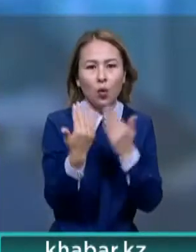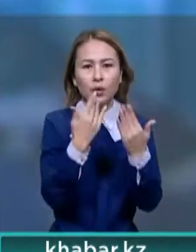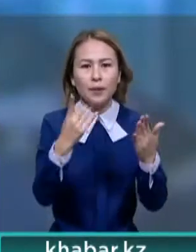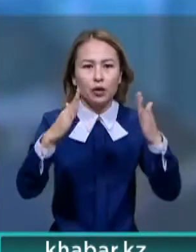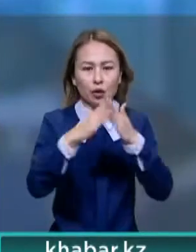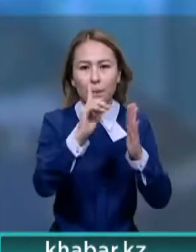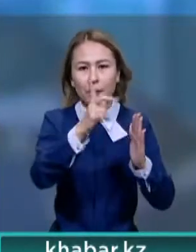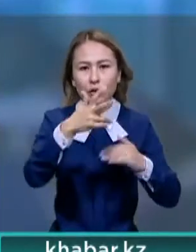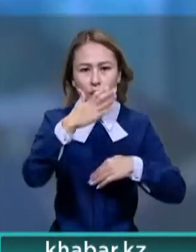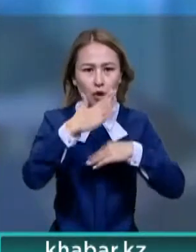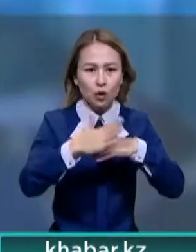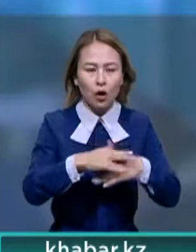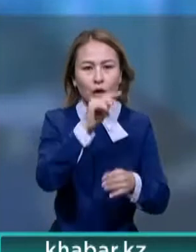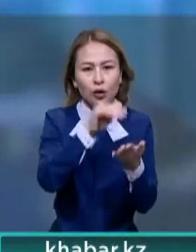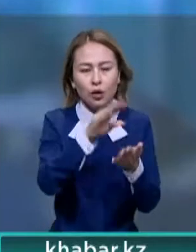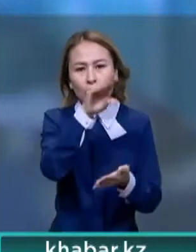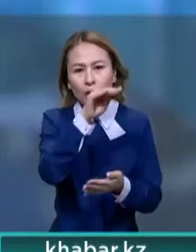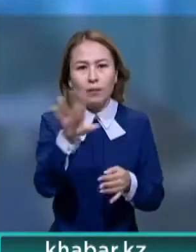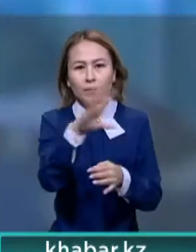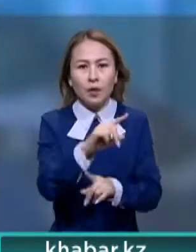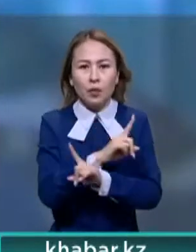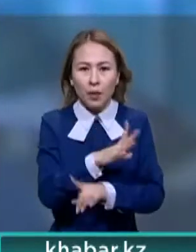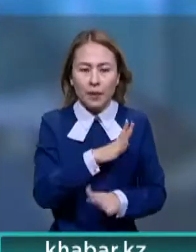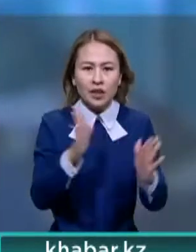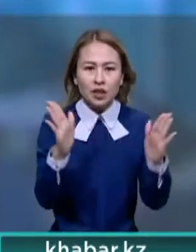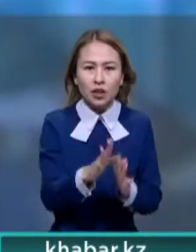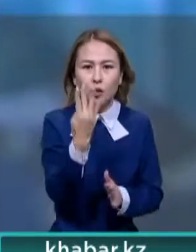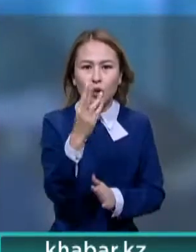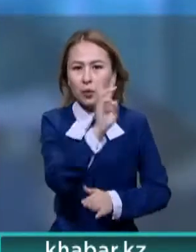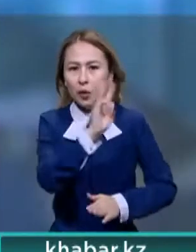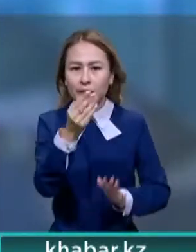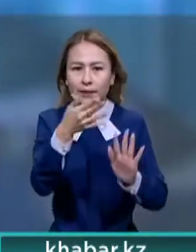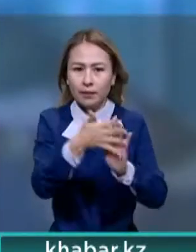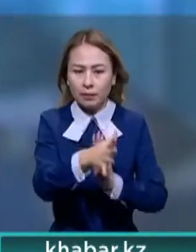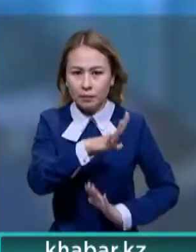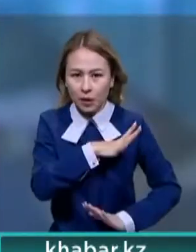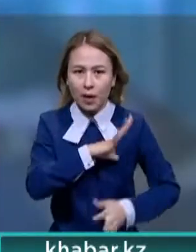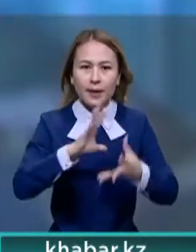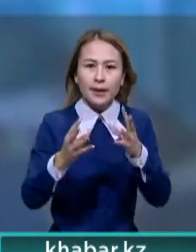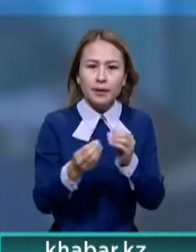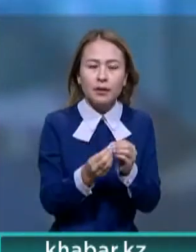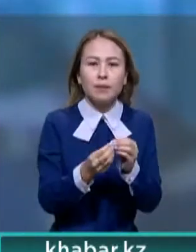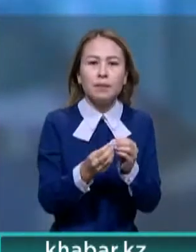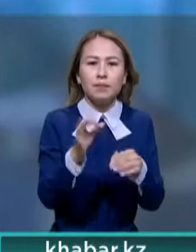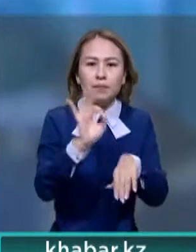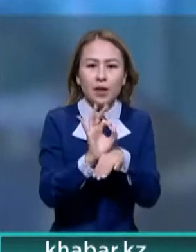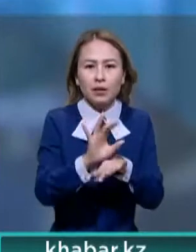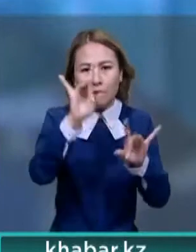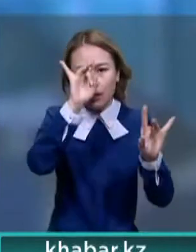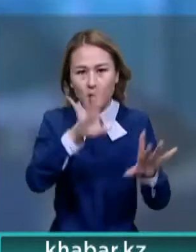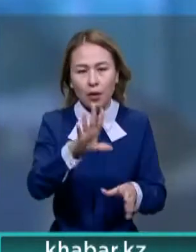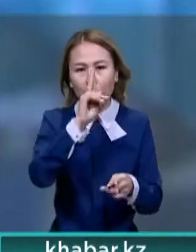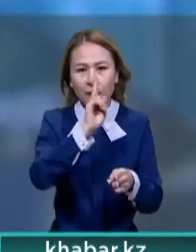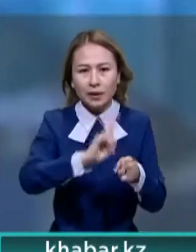үйдің 1300-ге жуық қаз-үйрегі қырылып қалған еді. Шығын көлемі 4 миллион теңгені еңсерді. Кенеттен келген індеттен бар